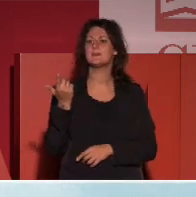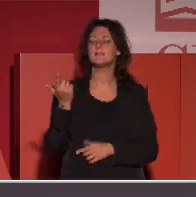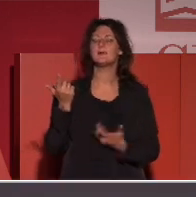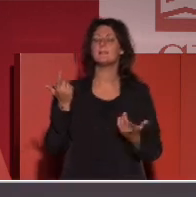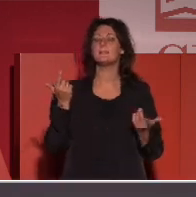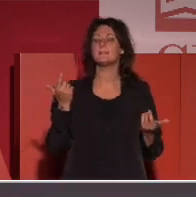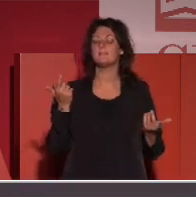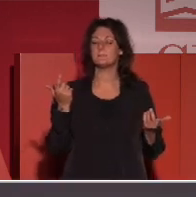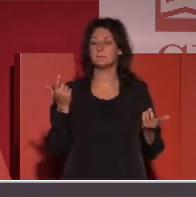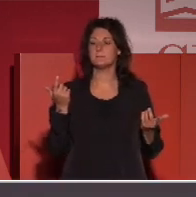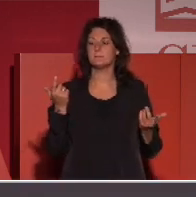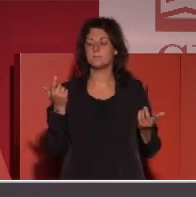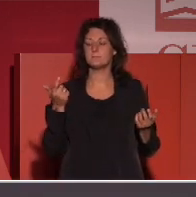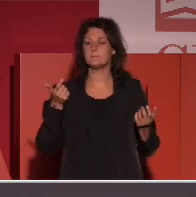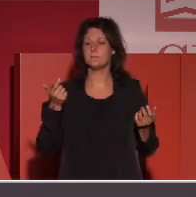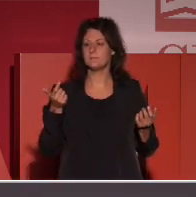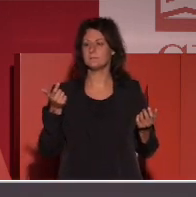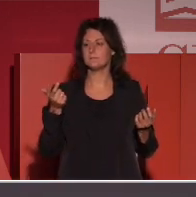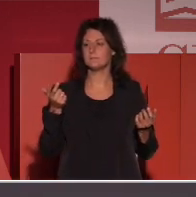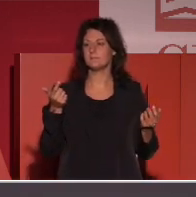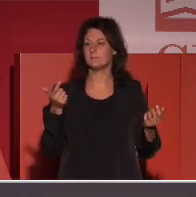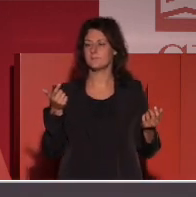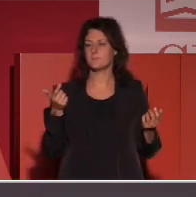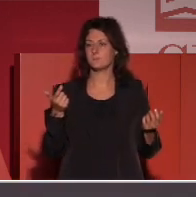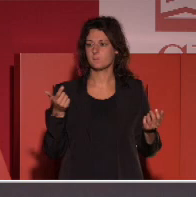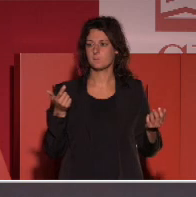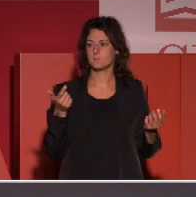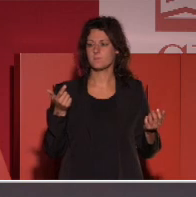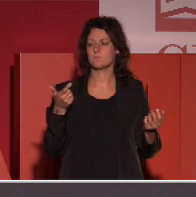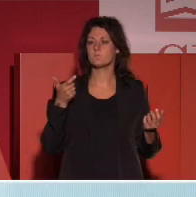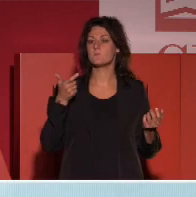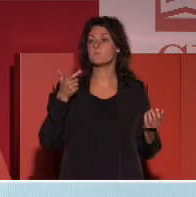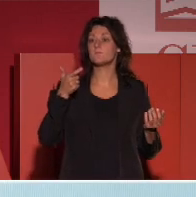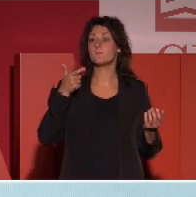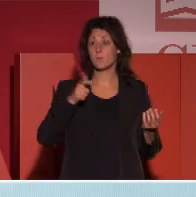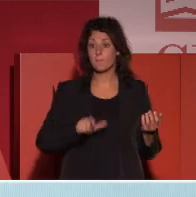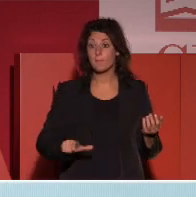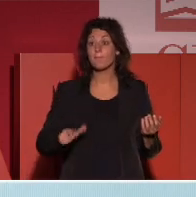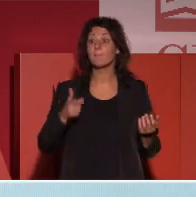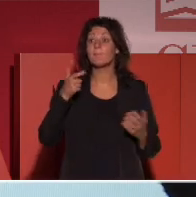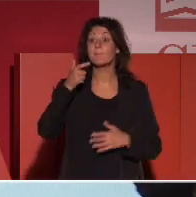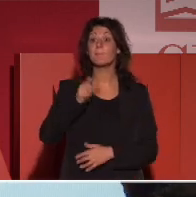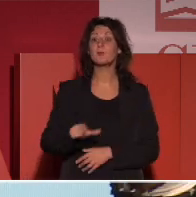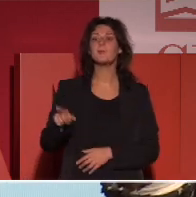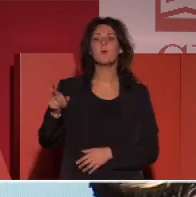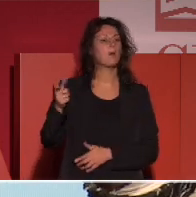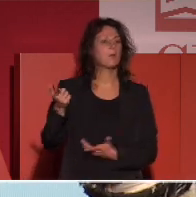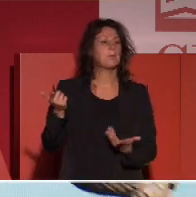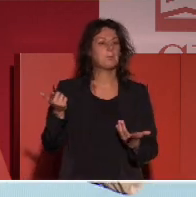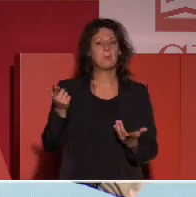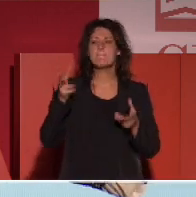stata lo stesso perché sa come dire ha fatto piazza pulita del concetto di percezione